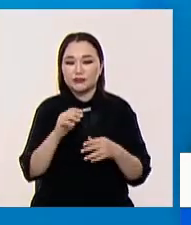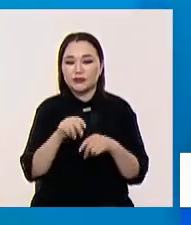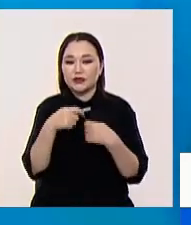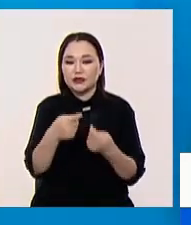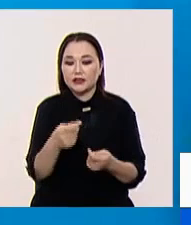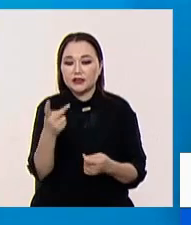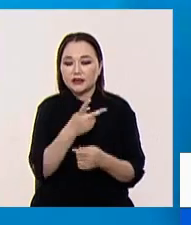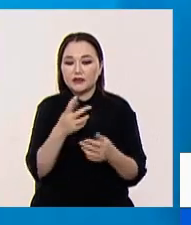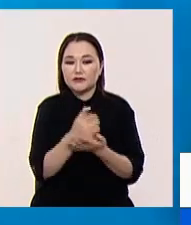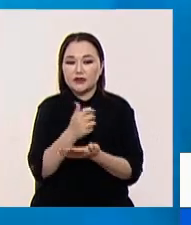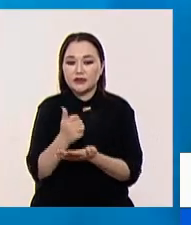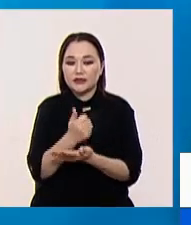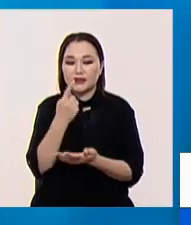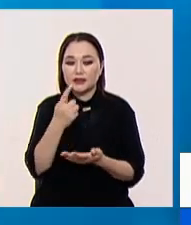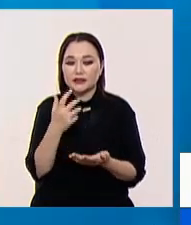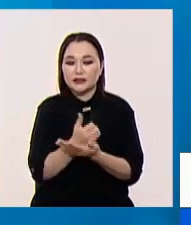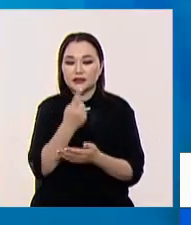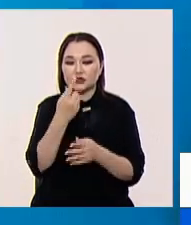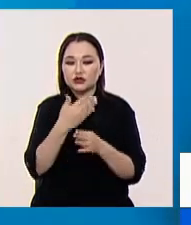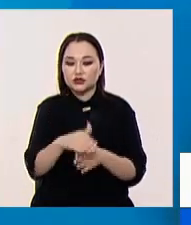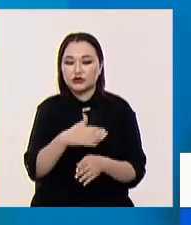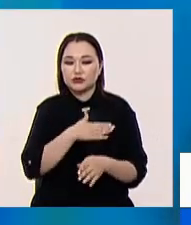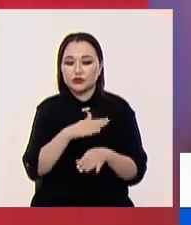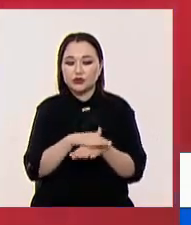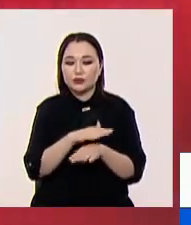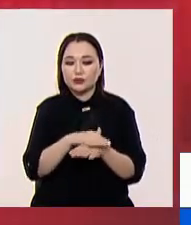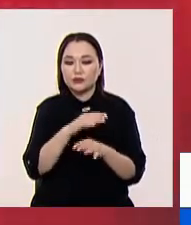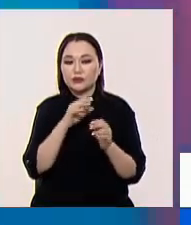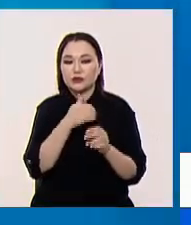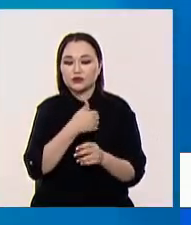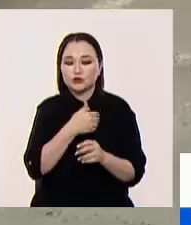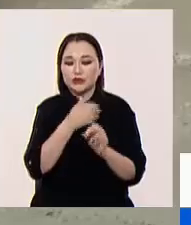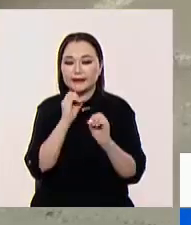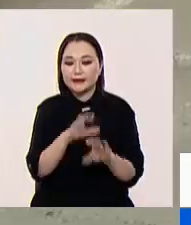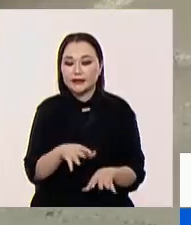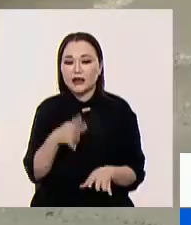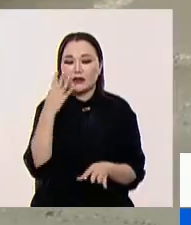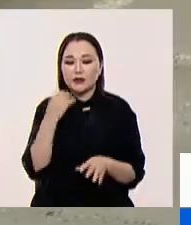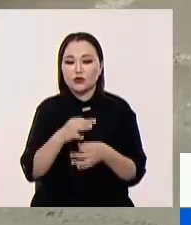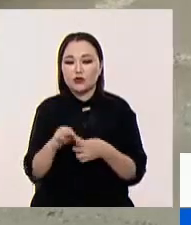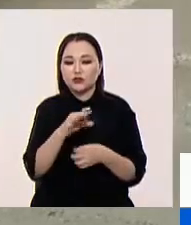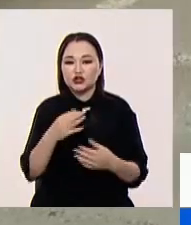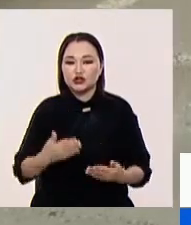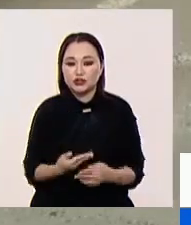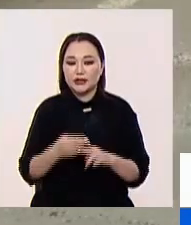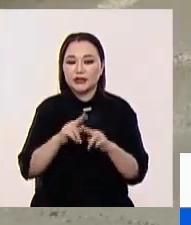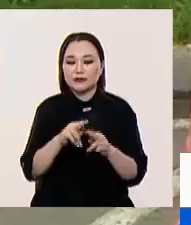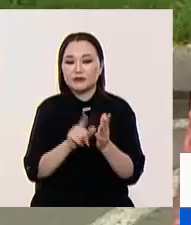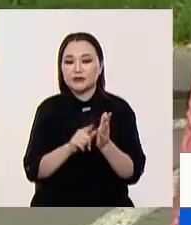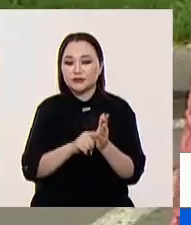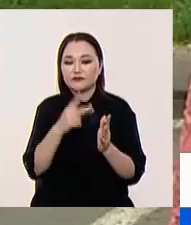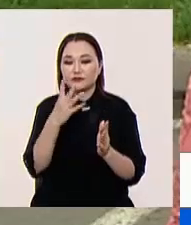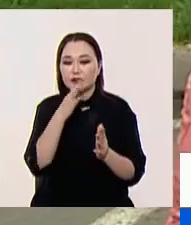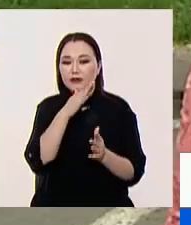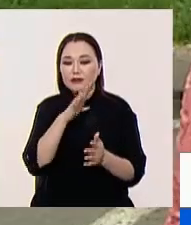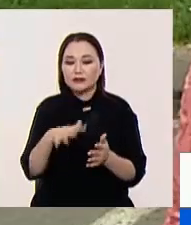Қос жеңімпаздың бірі ұтысының бір бөлігін қайырымдылыққа жұмсамақшы. Алматы облысында тұратын бұл зейнеткер 25